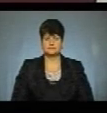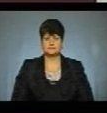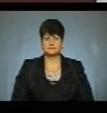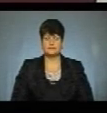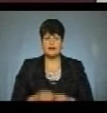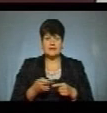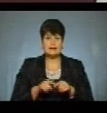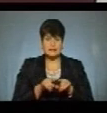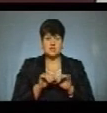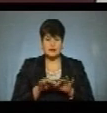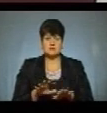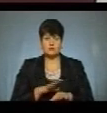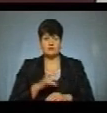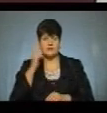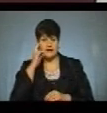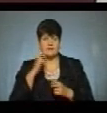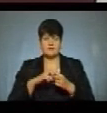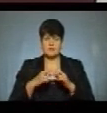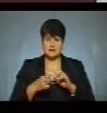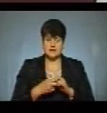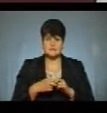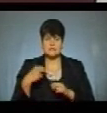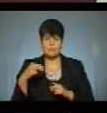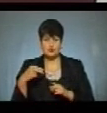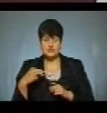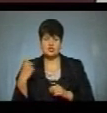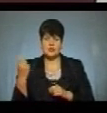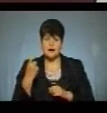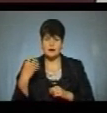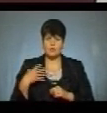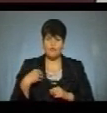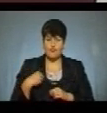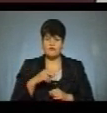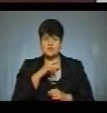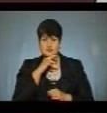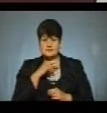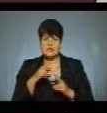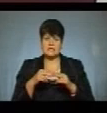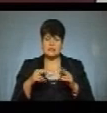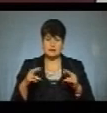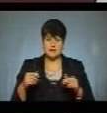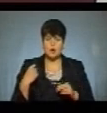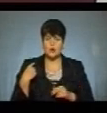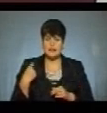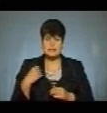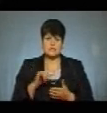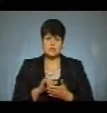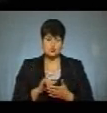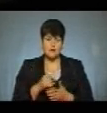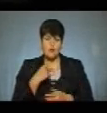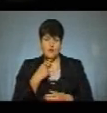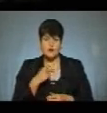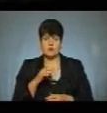Такі ж акції пройшли у Києві, Івано-Франківську, Запоріжжі, Харкові, Львові, Чернівцях, Дніпрі, Одесі та Сумах, каже Володимир